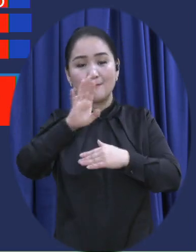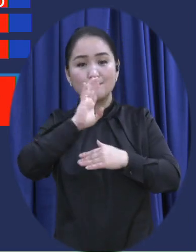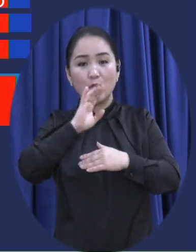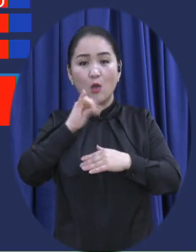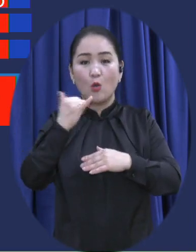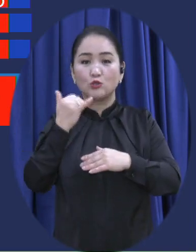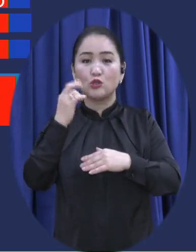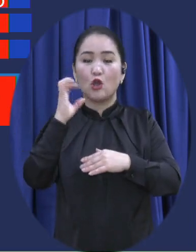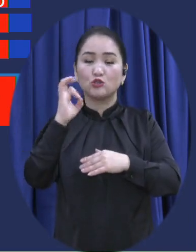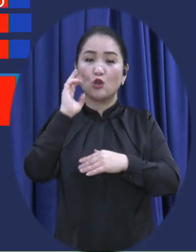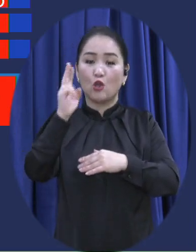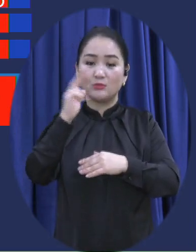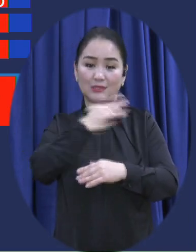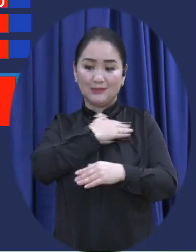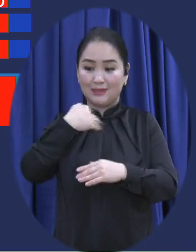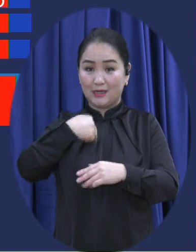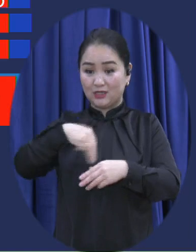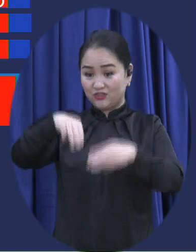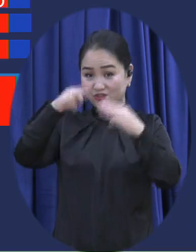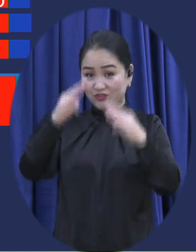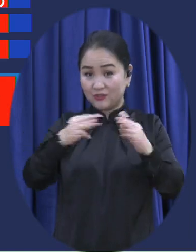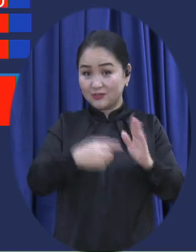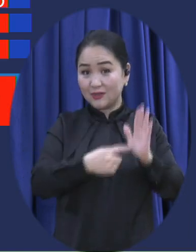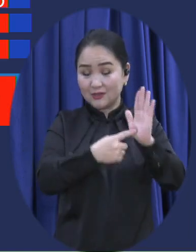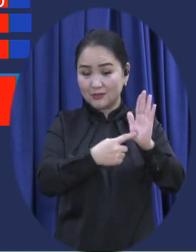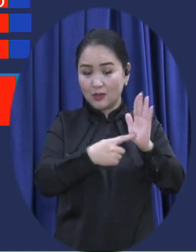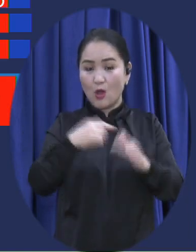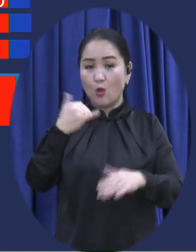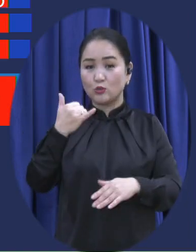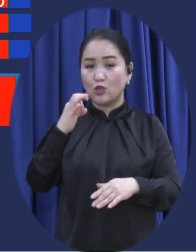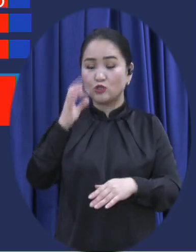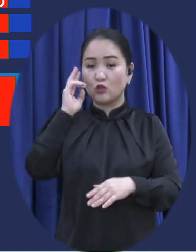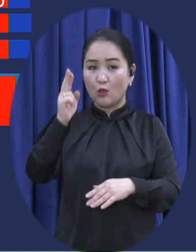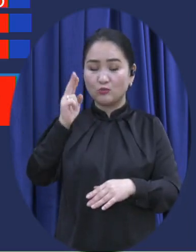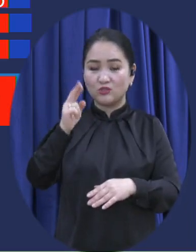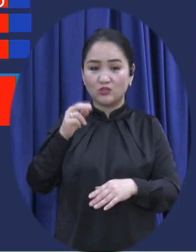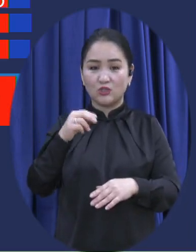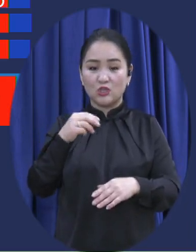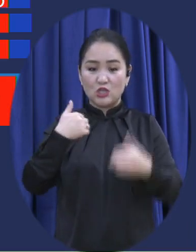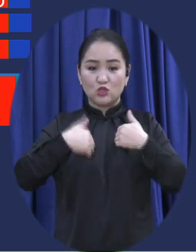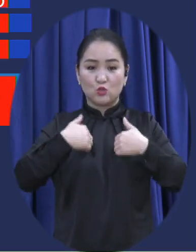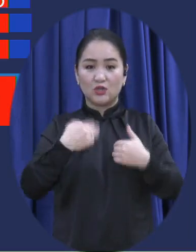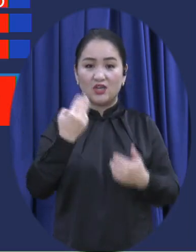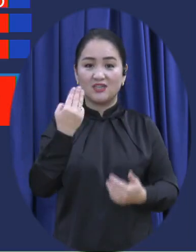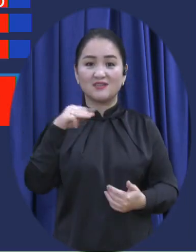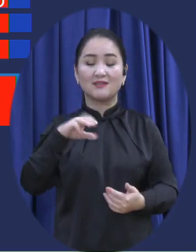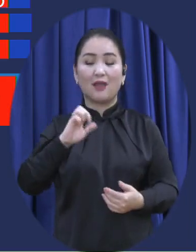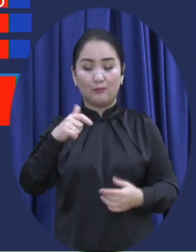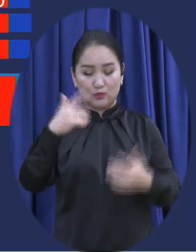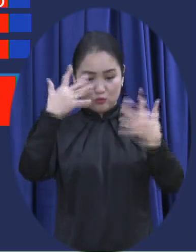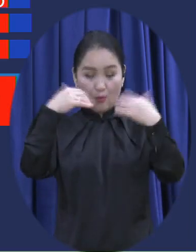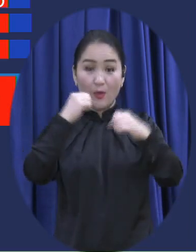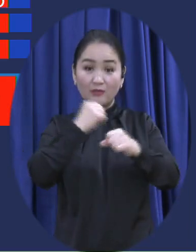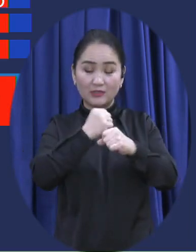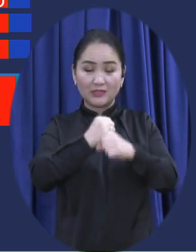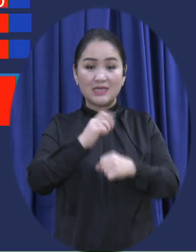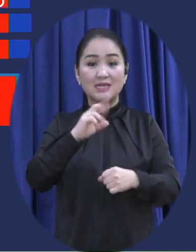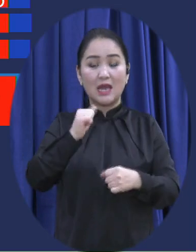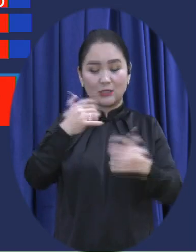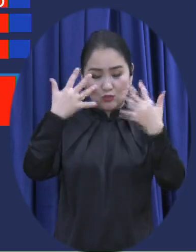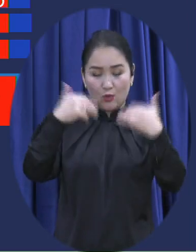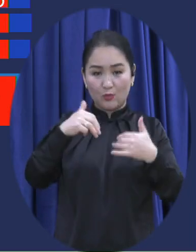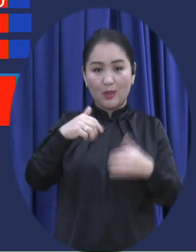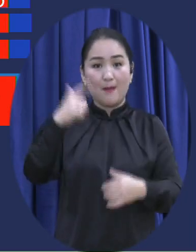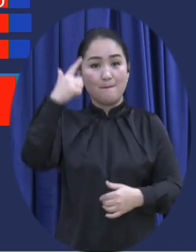гарсан байгаа. За энэ бүх ажлыг бол Улсын онцгой комиссийн дэргэдэх шуурхай штаб бол зохион байгуулна. За тэгээд энэ яаж зохион байгуулах талаараа